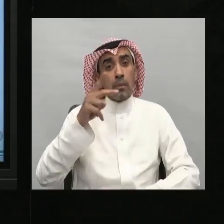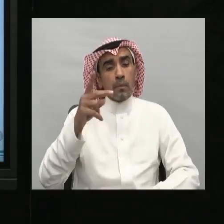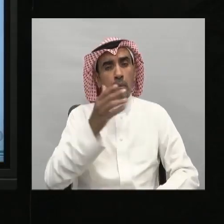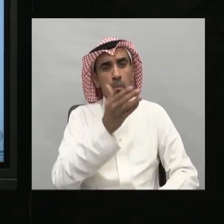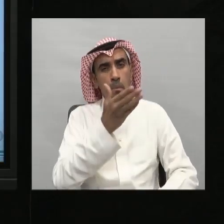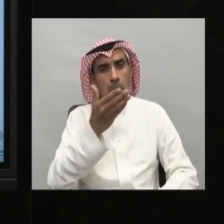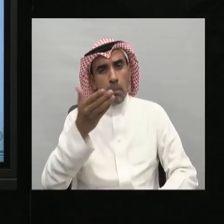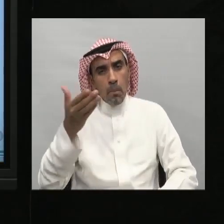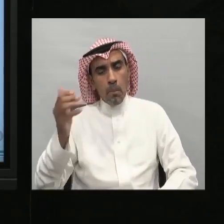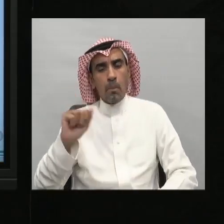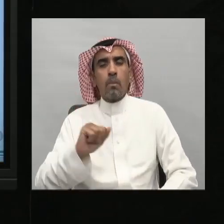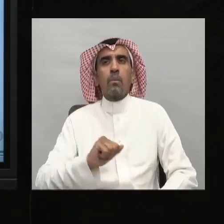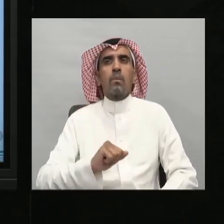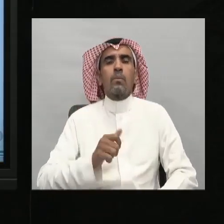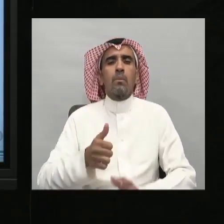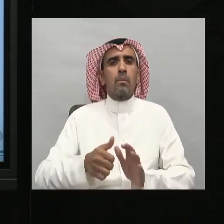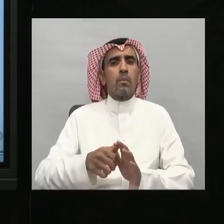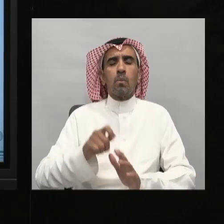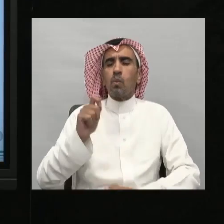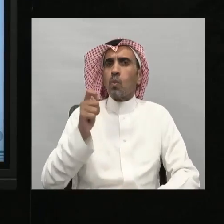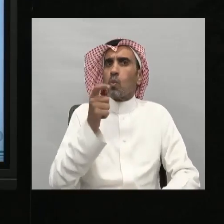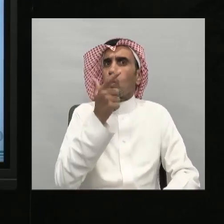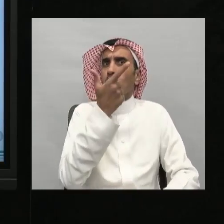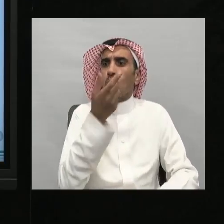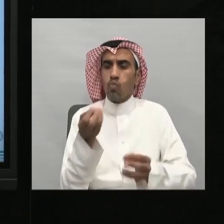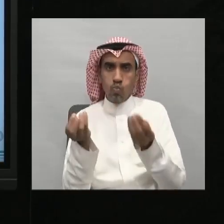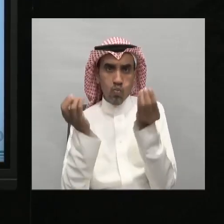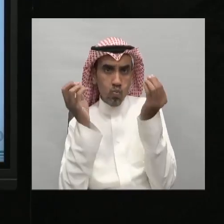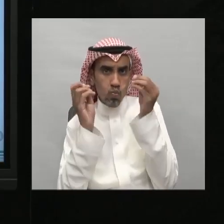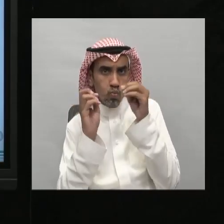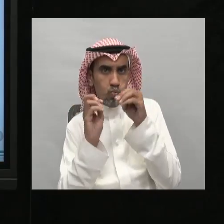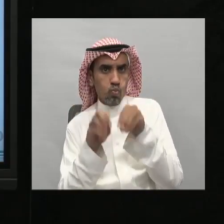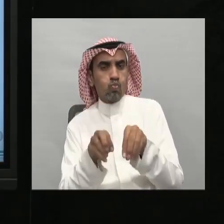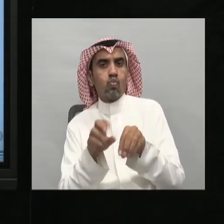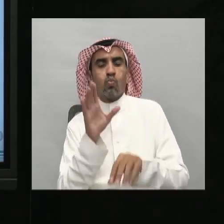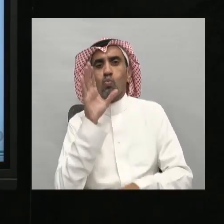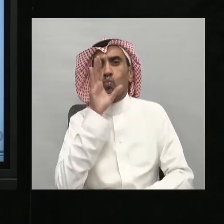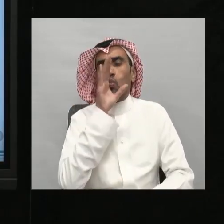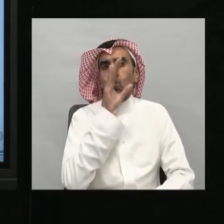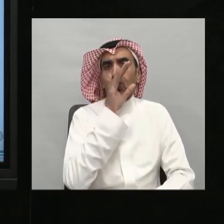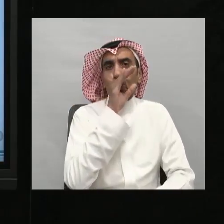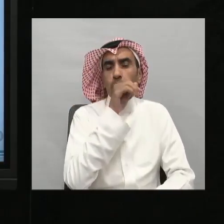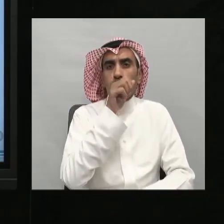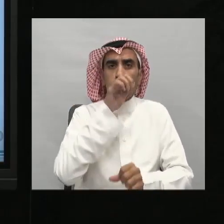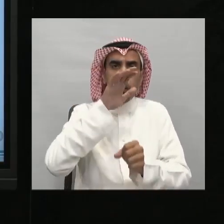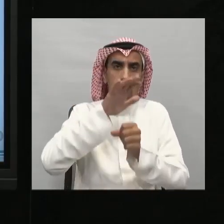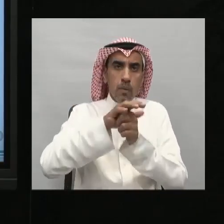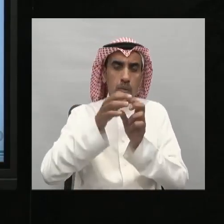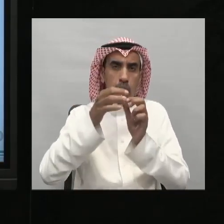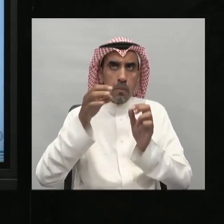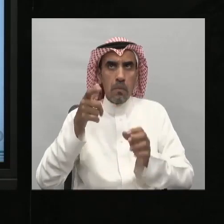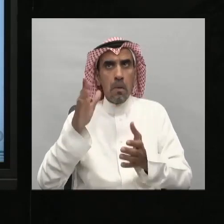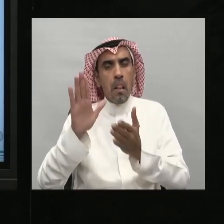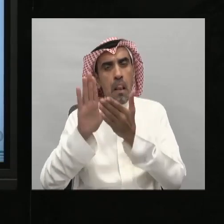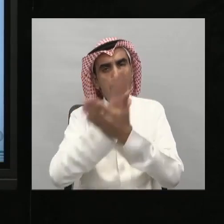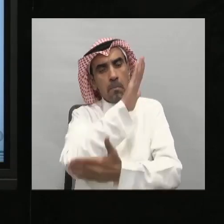أو المحيطات مباشر الآن ماذا يحدث؟ تزداد نفاذية غشاء الكيس ماذا؟ الخيطي، سواء عن طريق اللمس أو